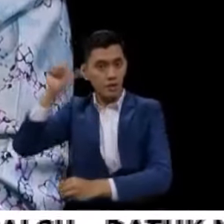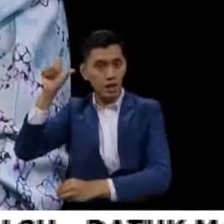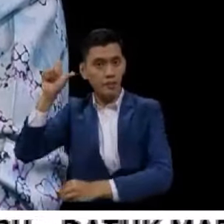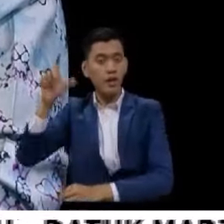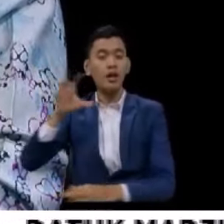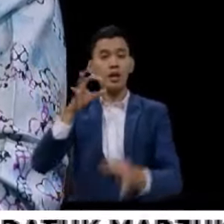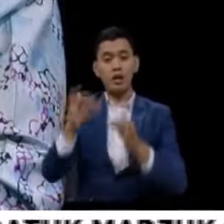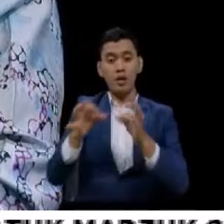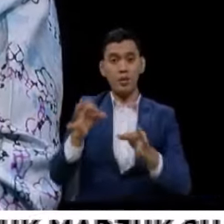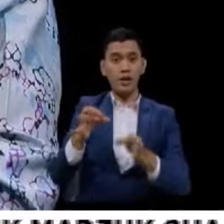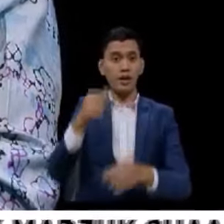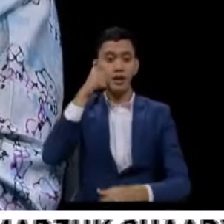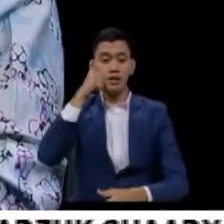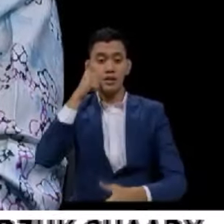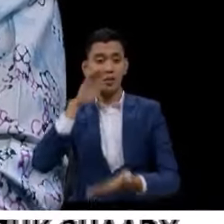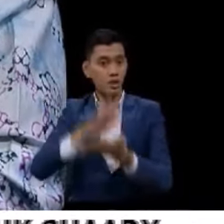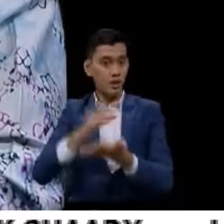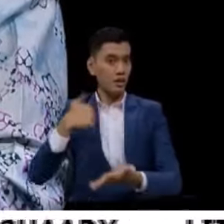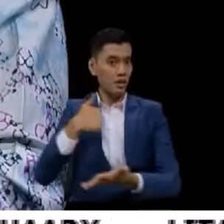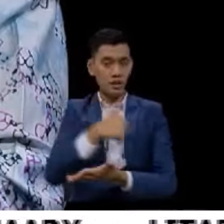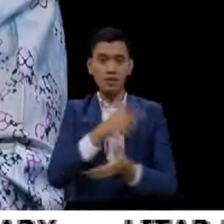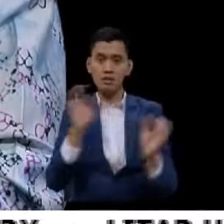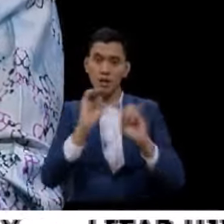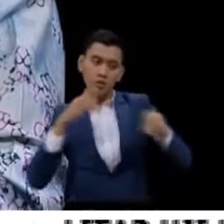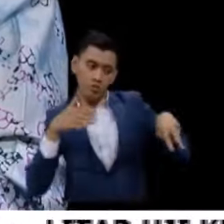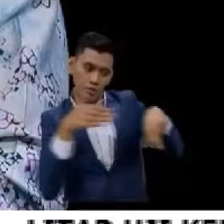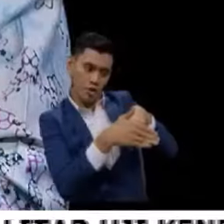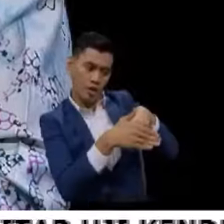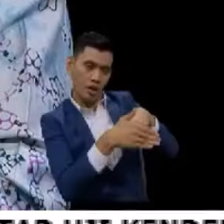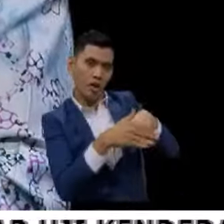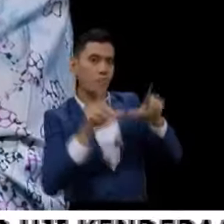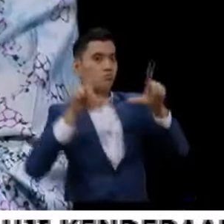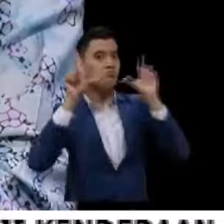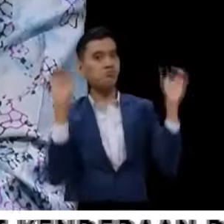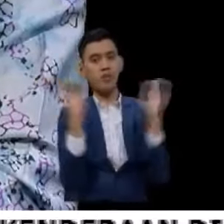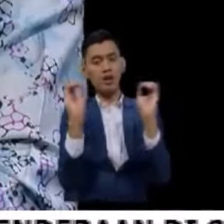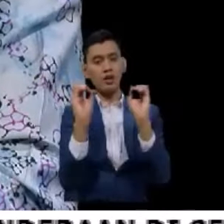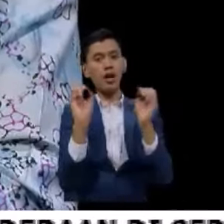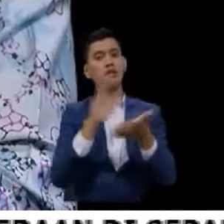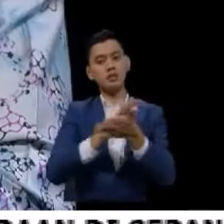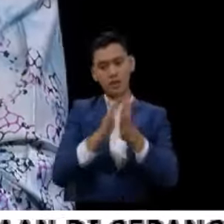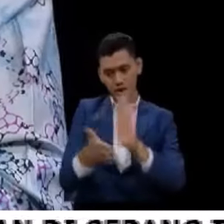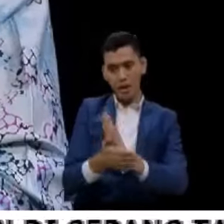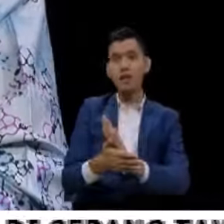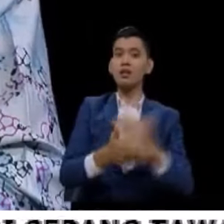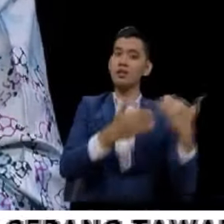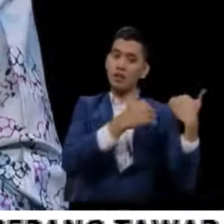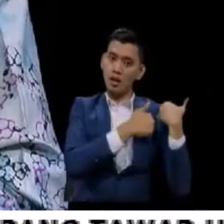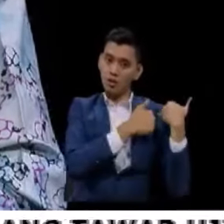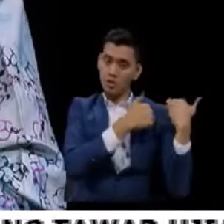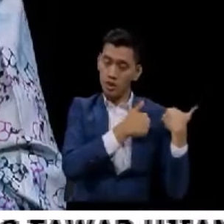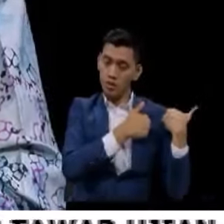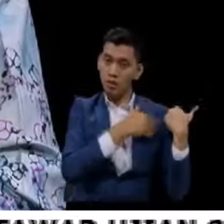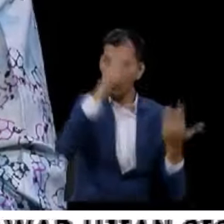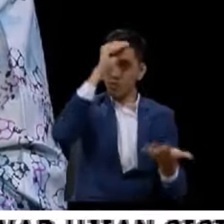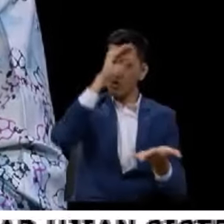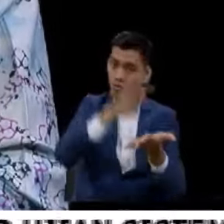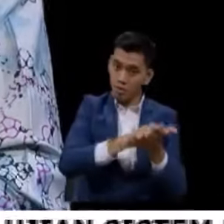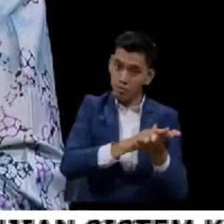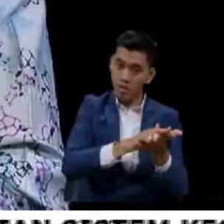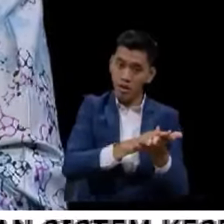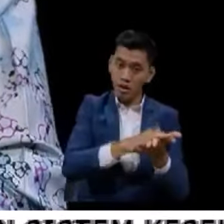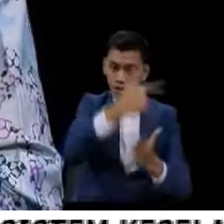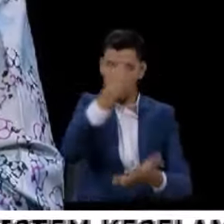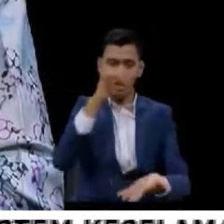menutup aurat yang kenalnya elah suami hanya boraks karena kita apabila kita akad nikah aku terima nikahnya